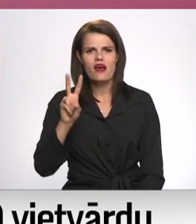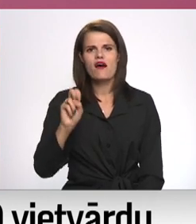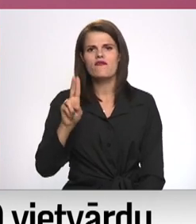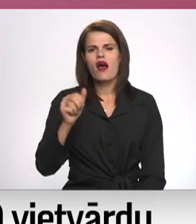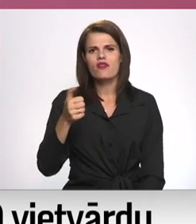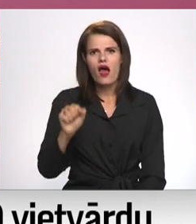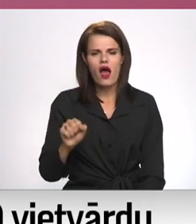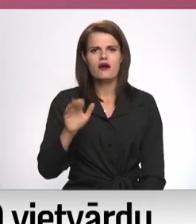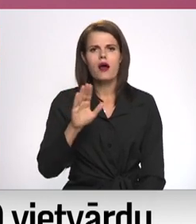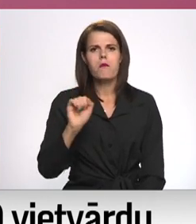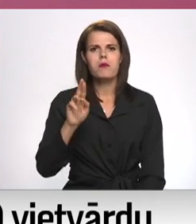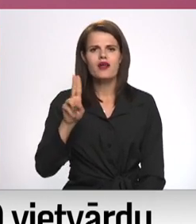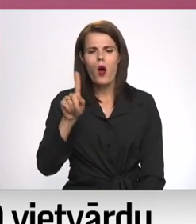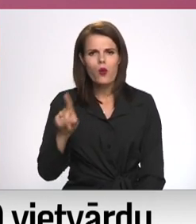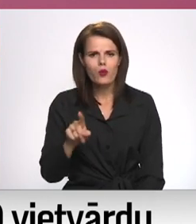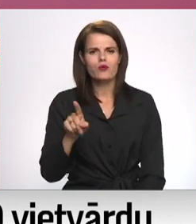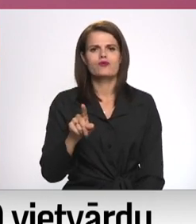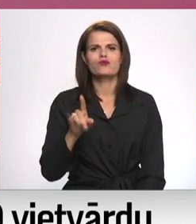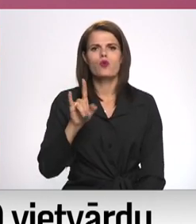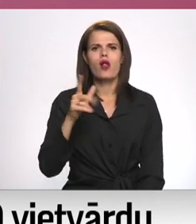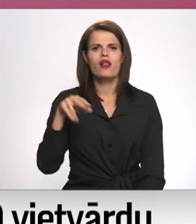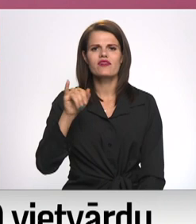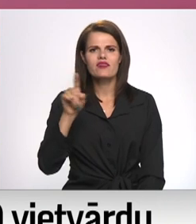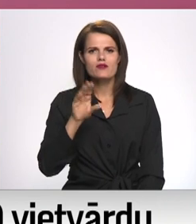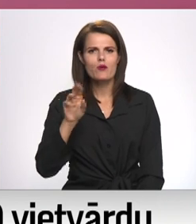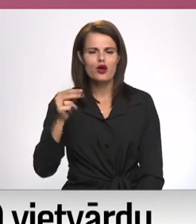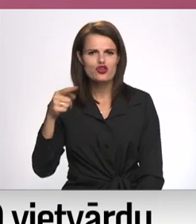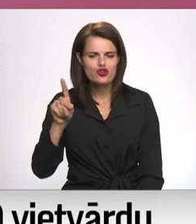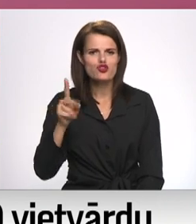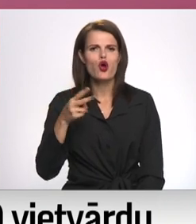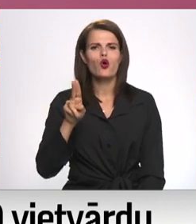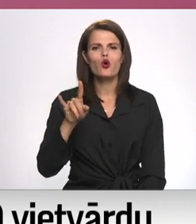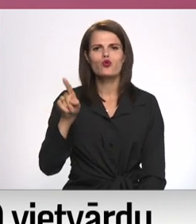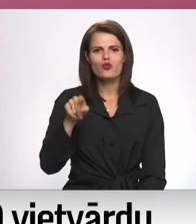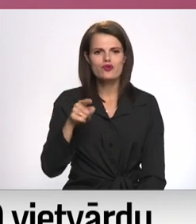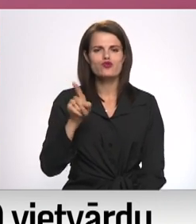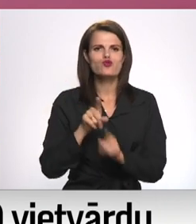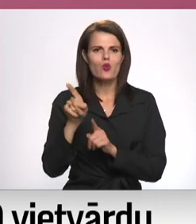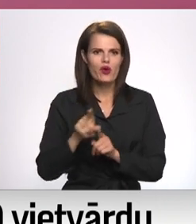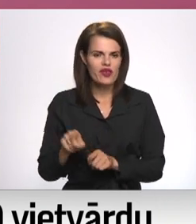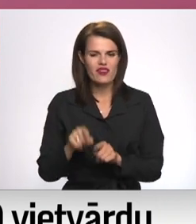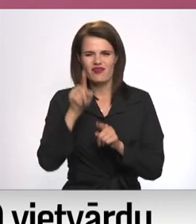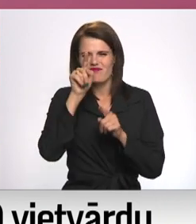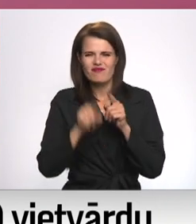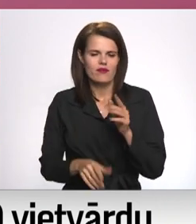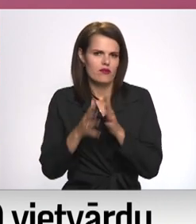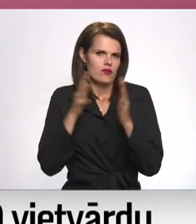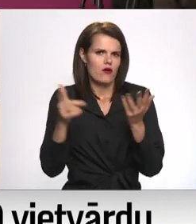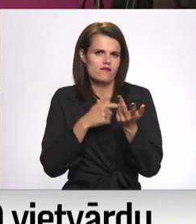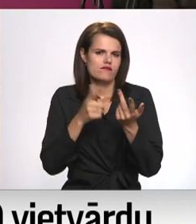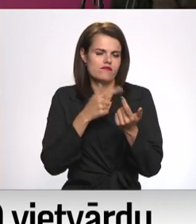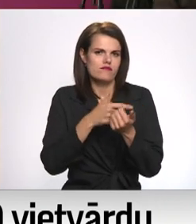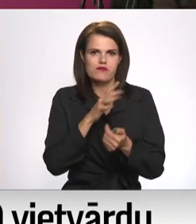Brauns, Imants Ziedons, Leonijas Briedis, Uldis Bērziņš, Knuss Kuiņnieks oficiālos vietvārdos nav minēti